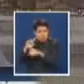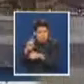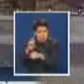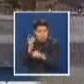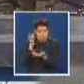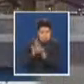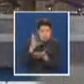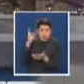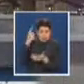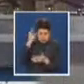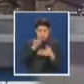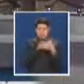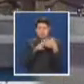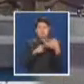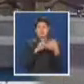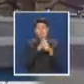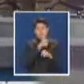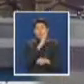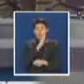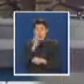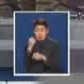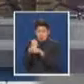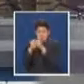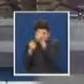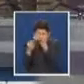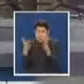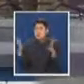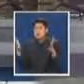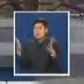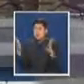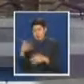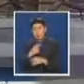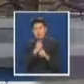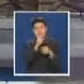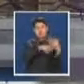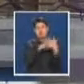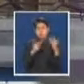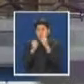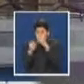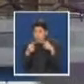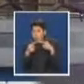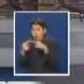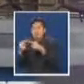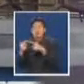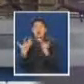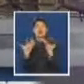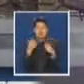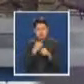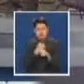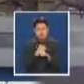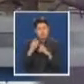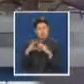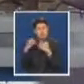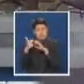ดเคลื่อนไหวเมื่อไหร่เราจะเลือกตั้งทันที ถ้าเขาหยุดนะครับทำให้บ้านเมืองสงบทำให้เรามั่นใจได้ว่าการเลือกตั้งเนี่ยมันเป็นไปอย่างเรียบร้อยราบรื่